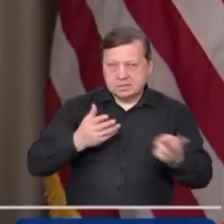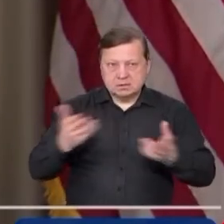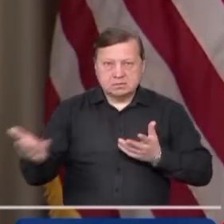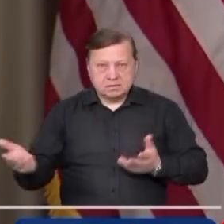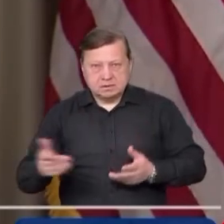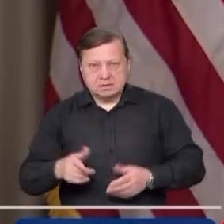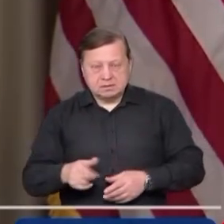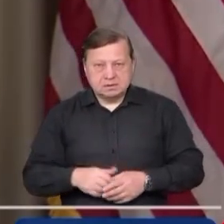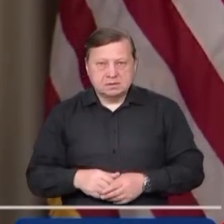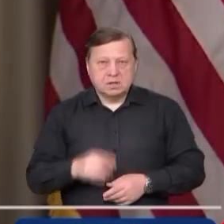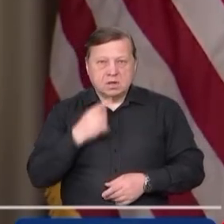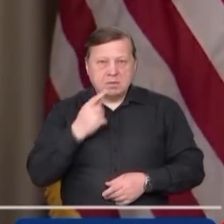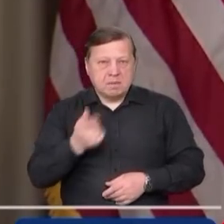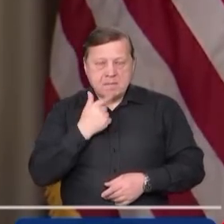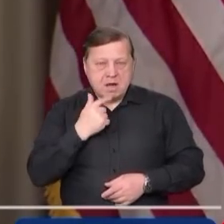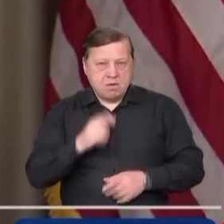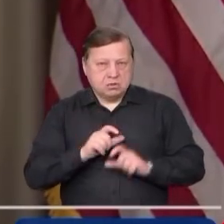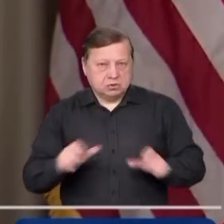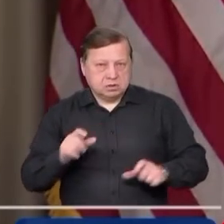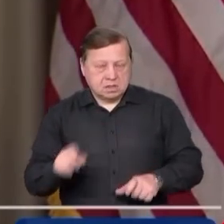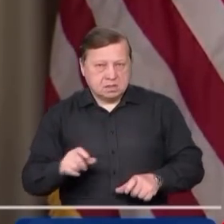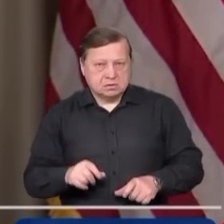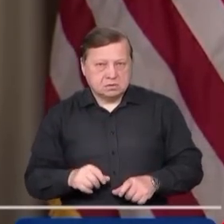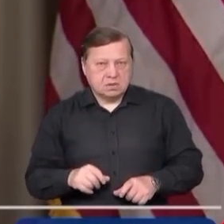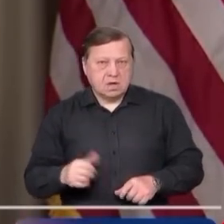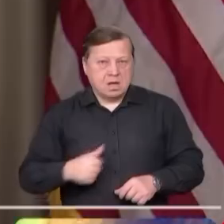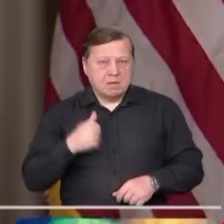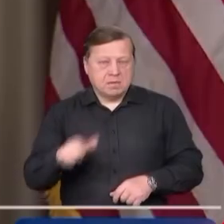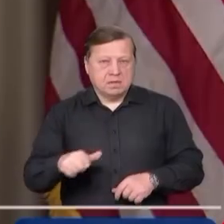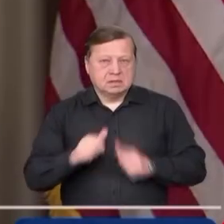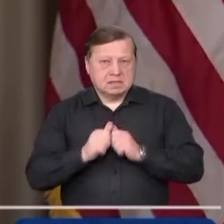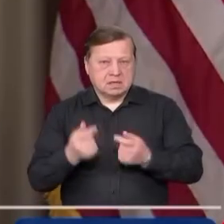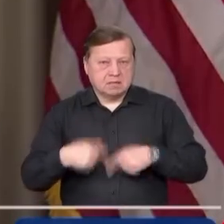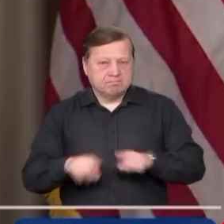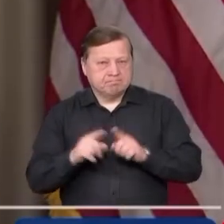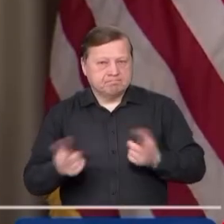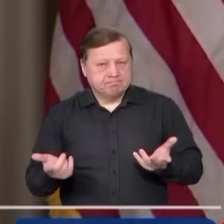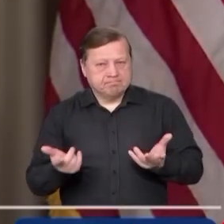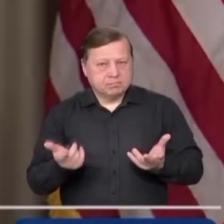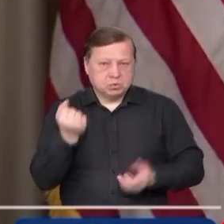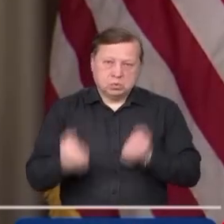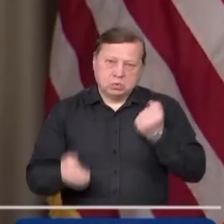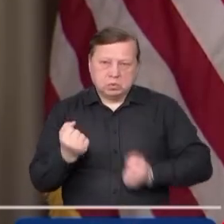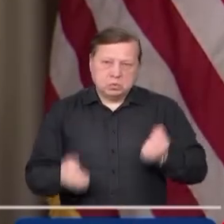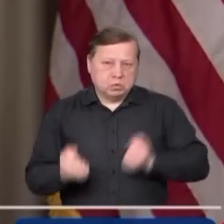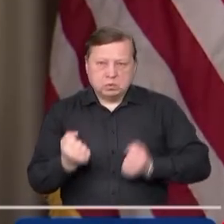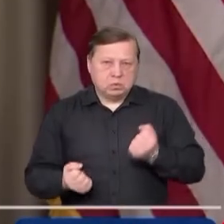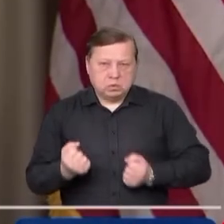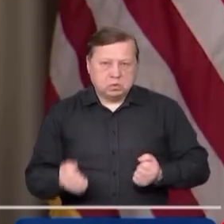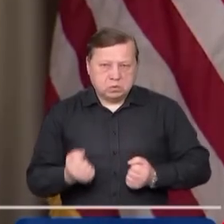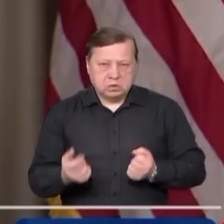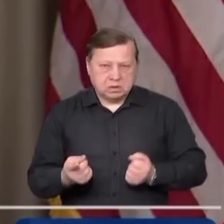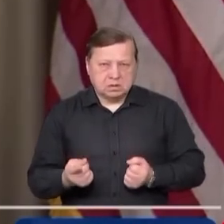bardzo krótkie okno czasu, żeby te zadania zrealizować. Jest to bardzo trudne.